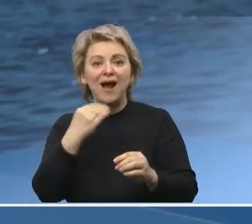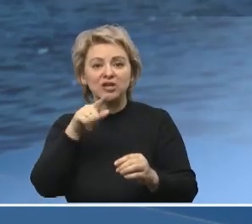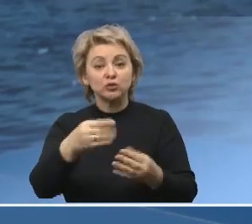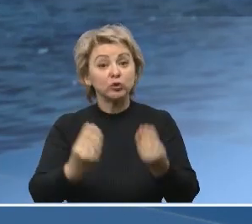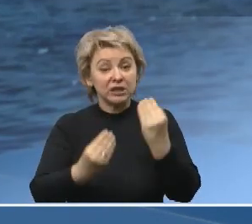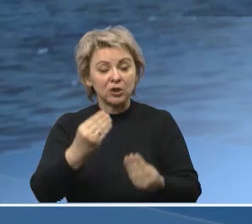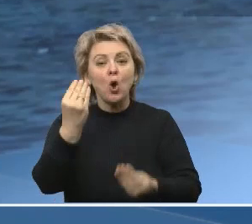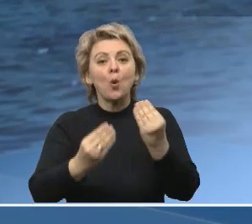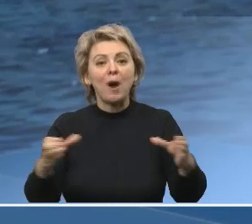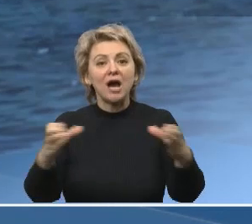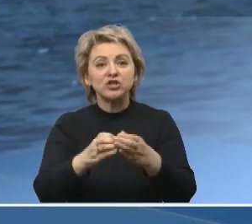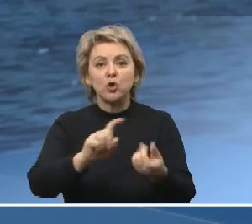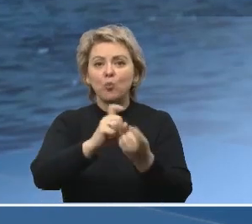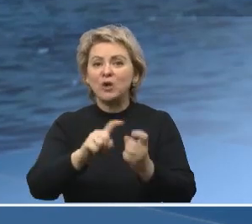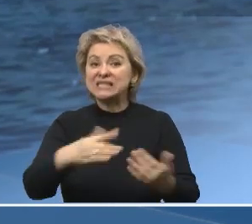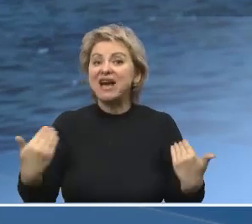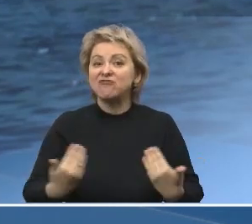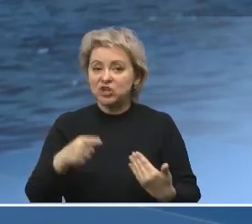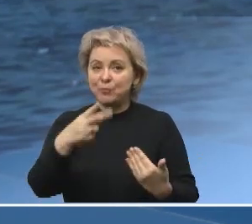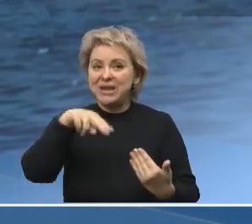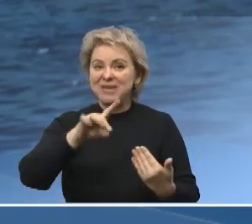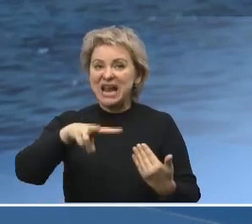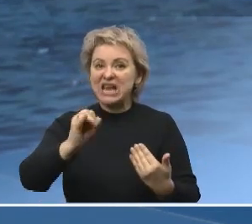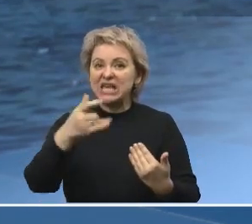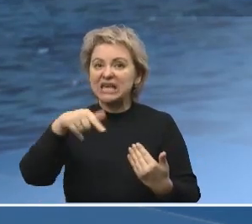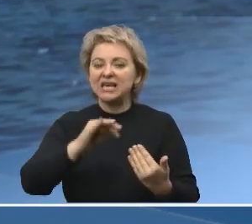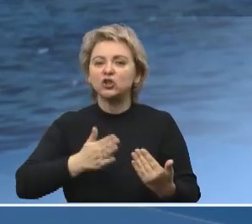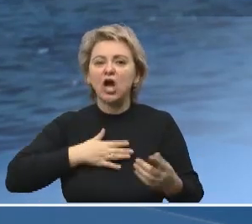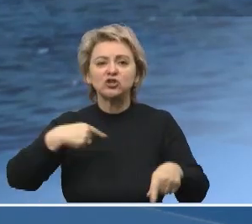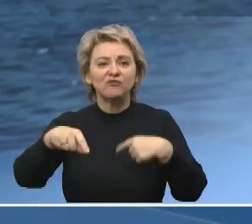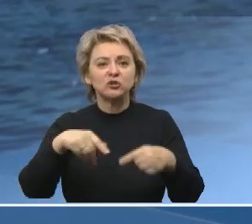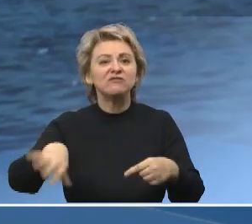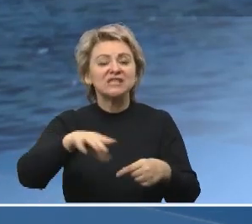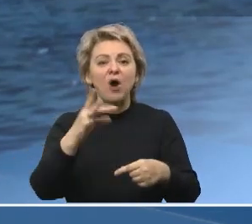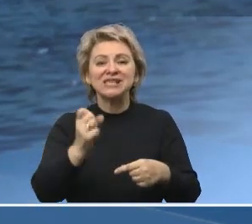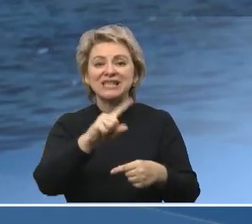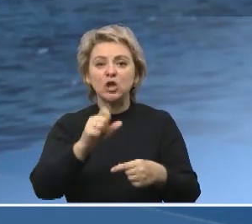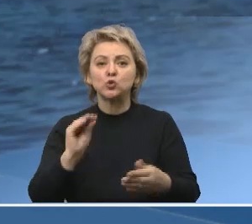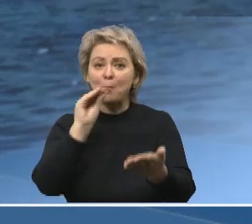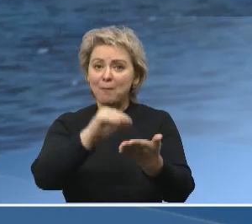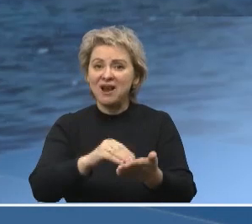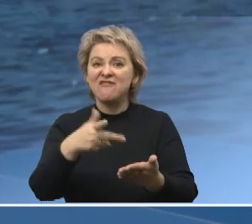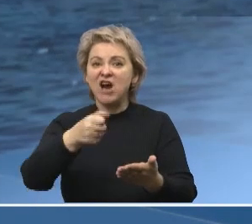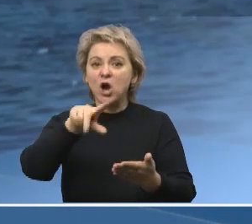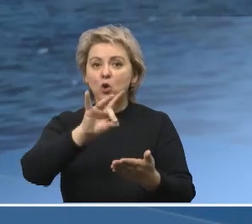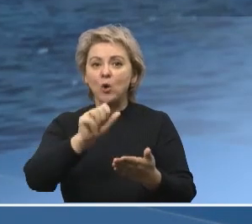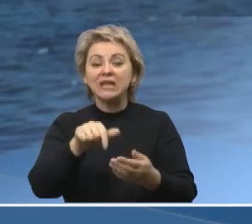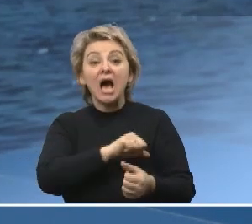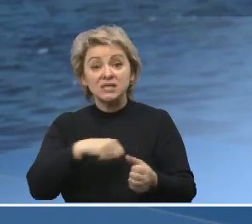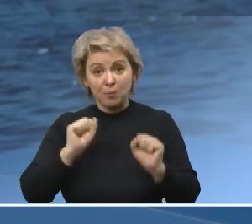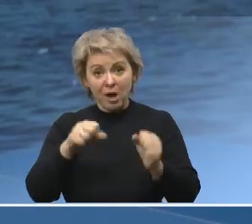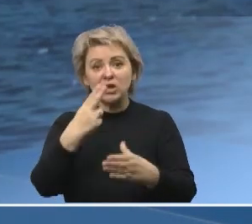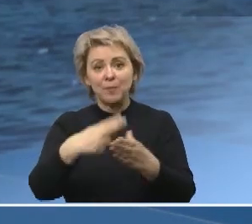игры. Матчи с командой, борющейся за выживание в премьер-лиге, наши футболисты всего раз ударили по воротам, а сами